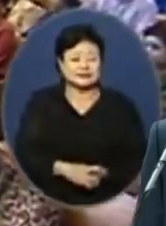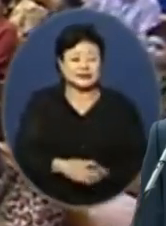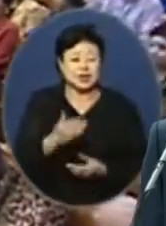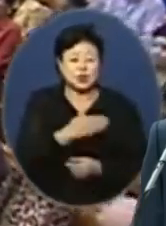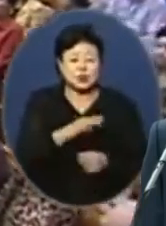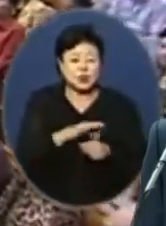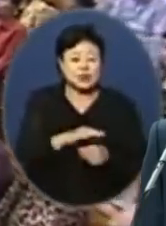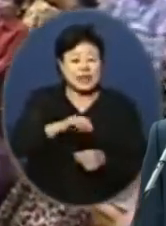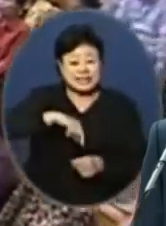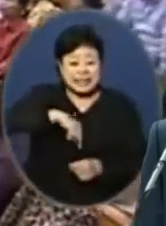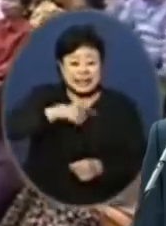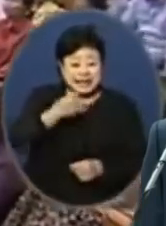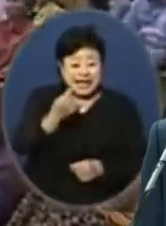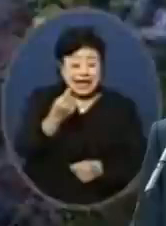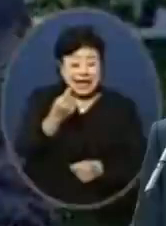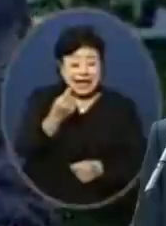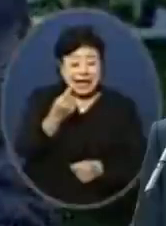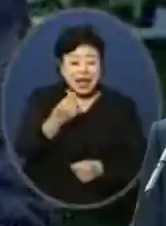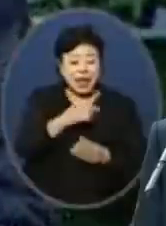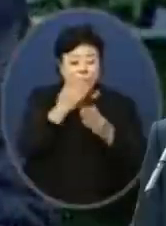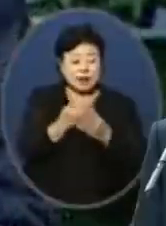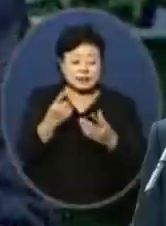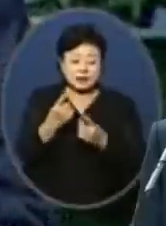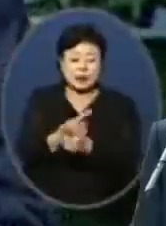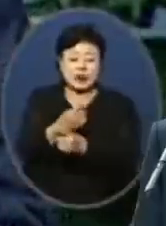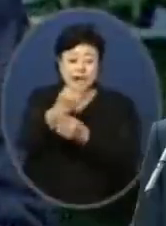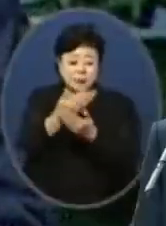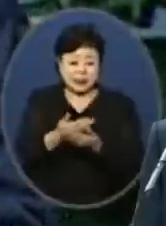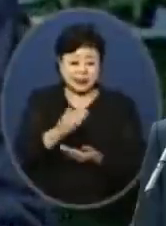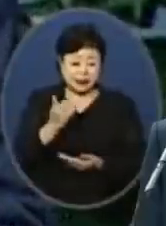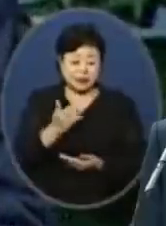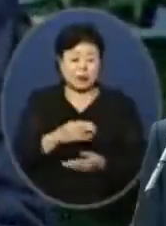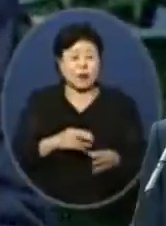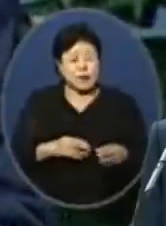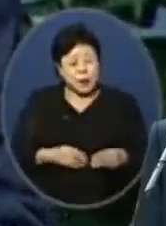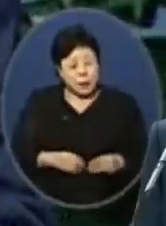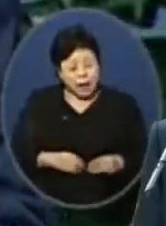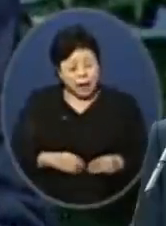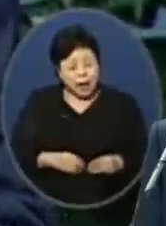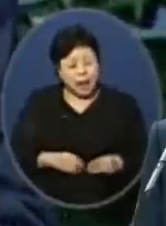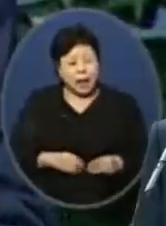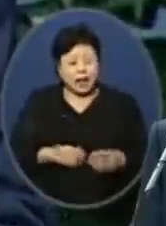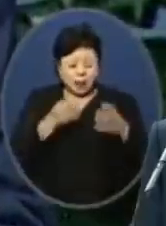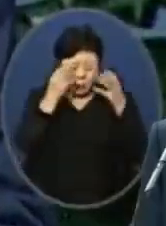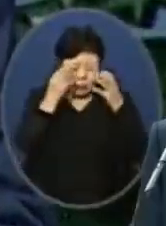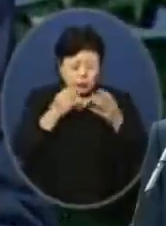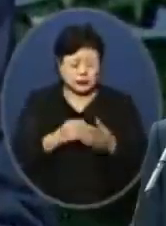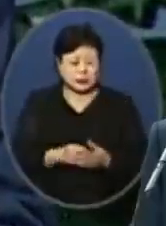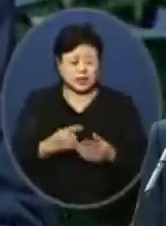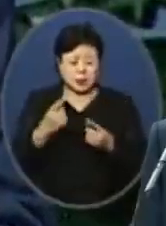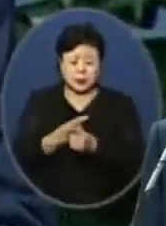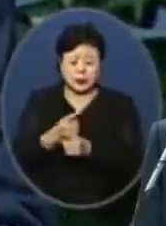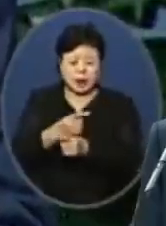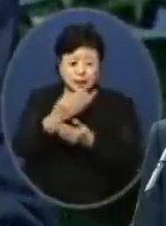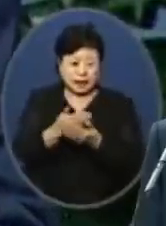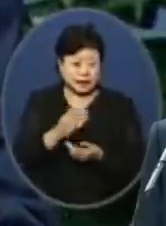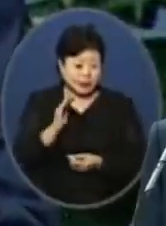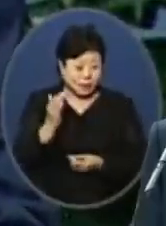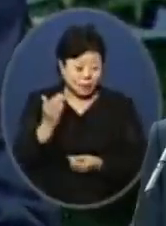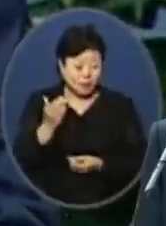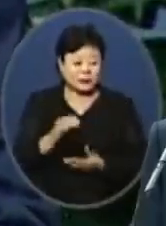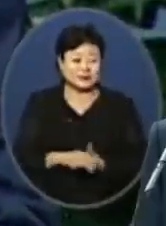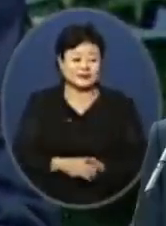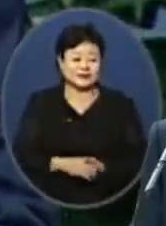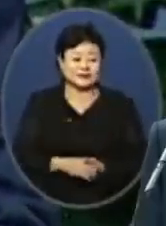육의 자아가 완전히 깨어지기 시작하는 것입니다. 배고프고 고달프니까 안 깨어질 수가 있습니까?